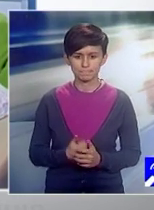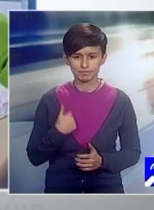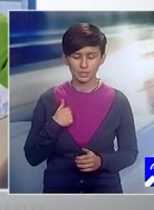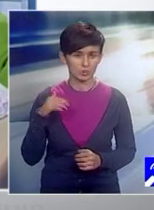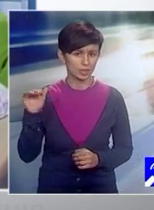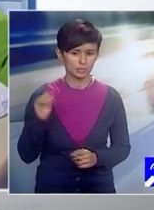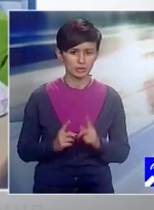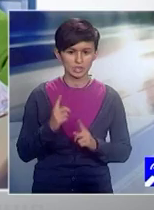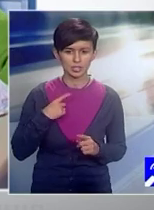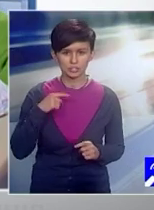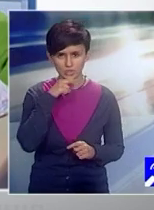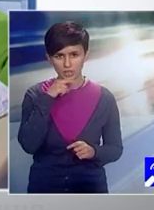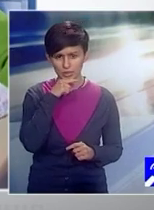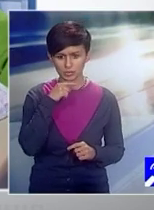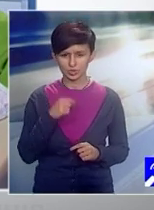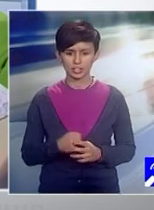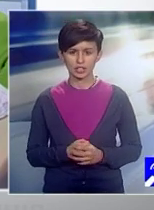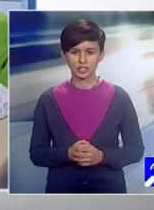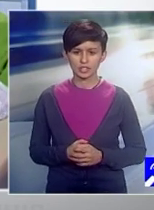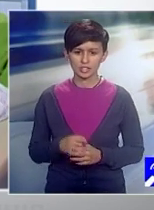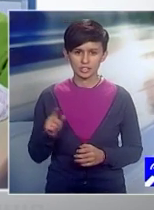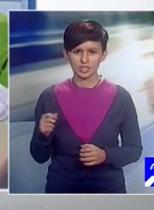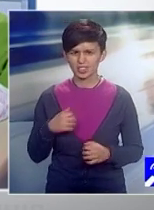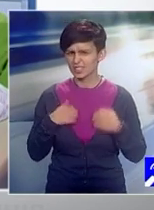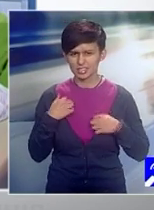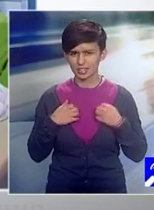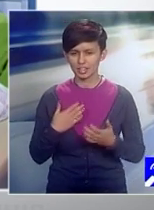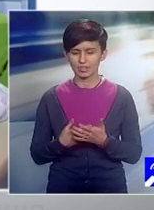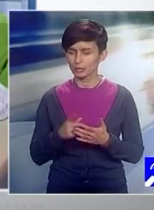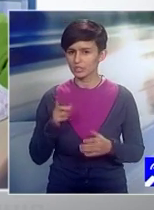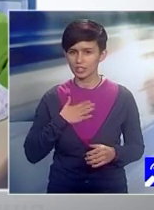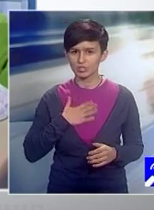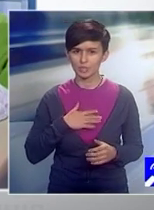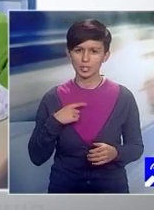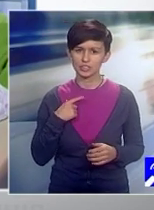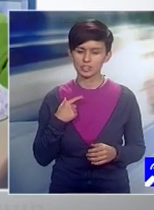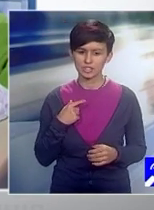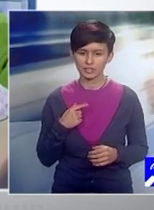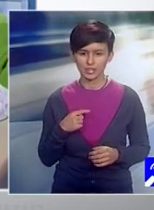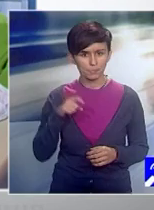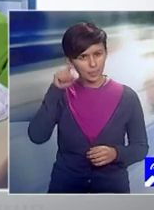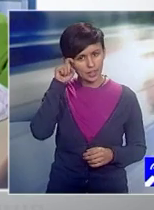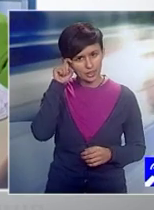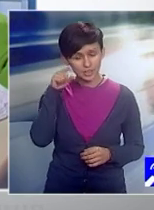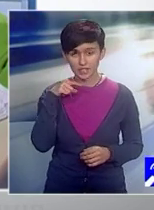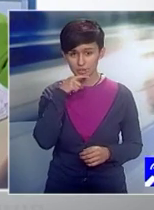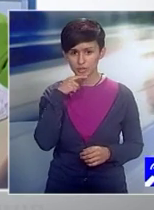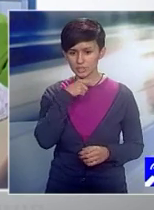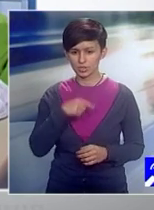sunteți lipoveni? Nu, nu suntem lipoveni, se buzuluiau pentru că nu le place să fie, să fie